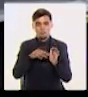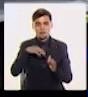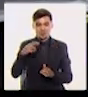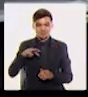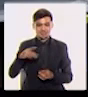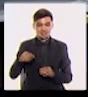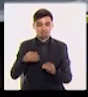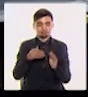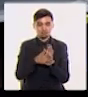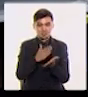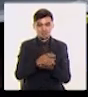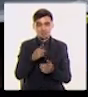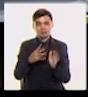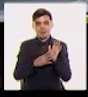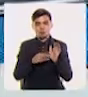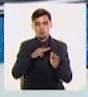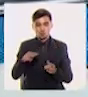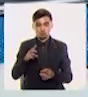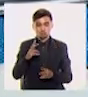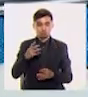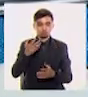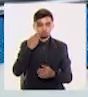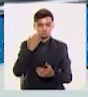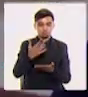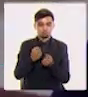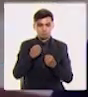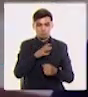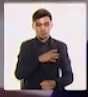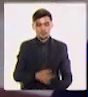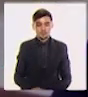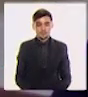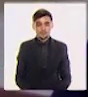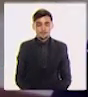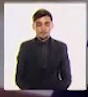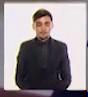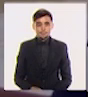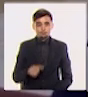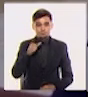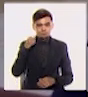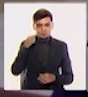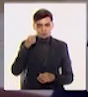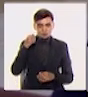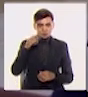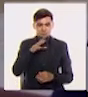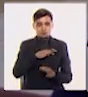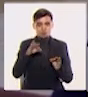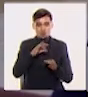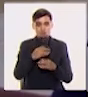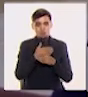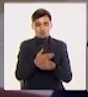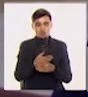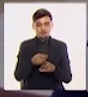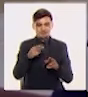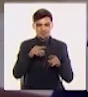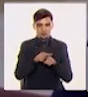Қазір оның тек 9 миллионы ғана игерілген. Алдында бізде қарастырылмаған қызмет көрсету,